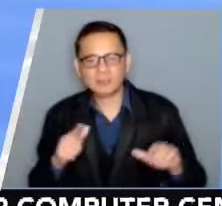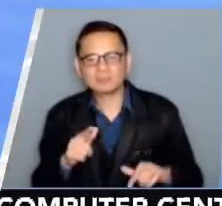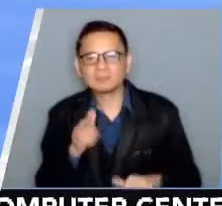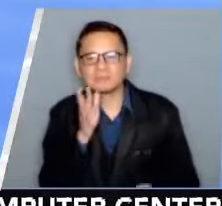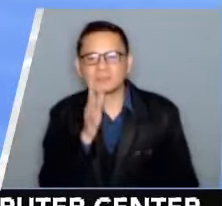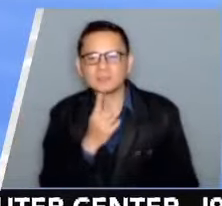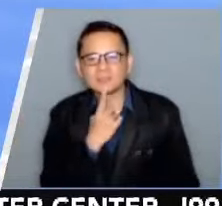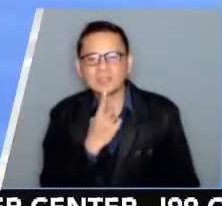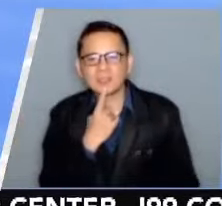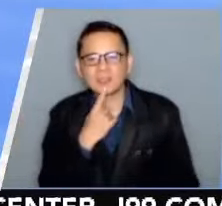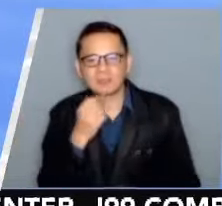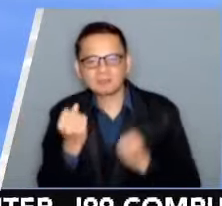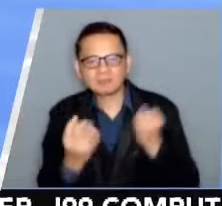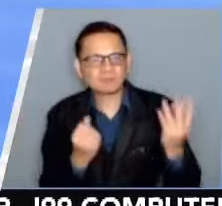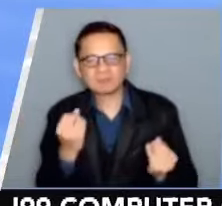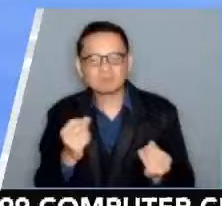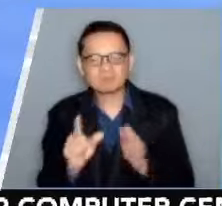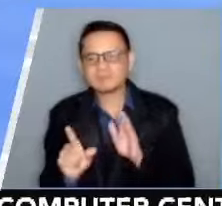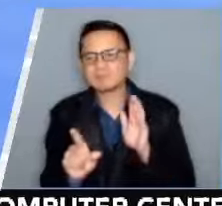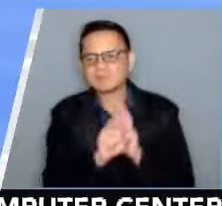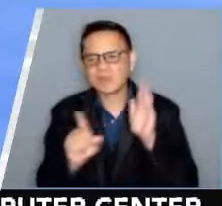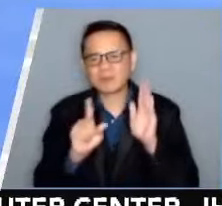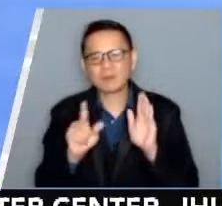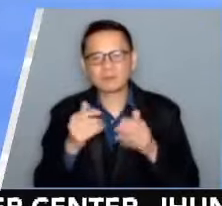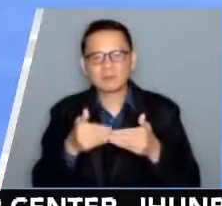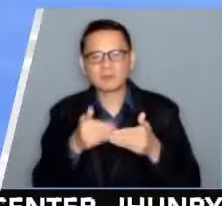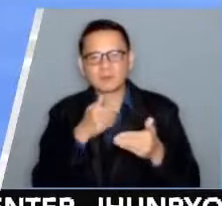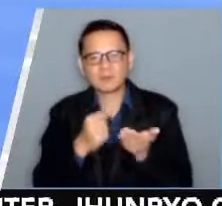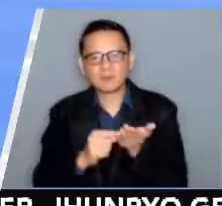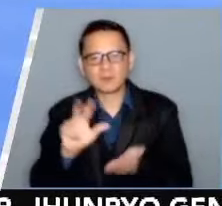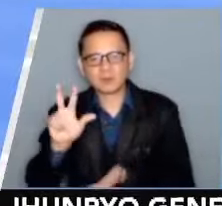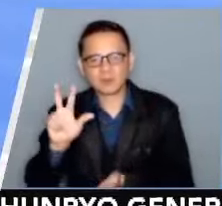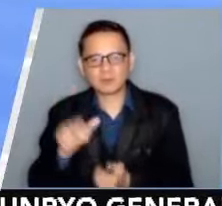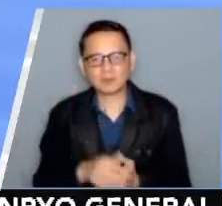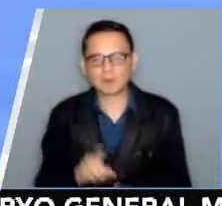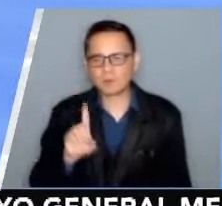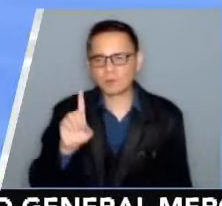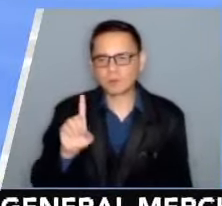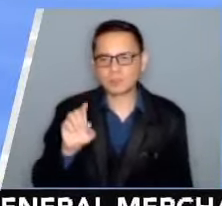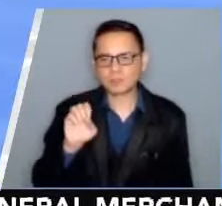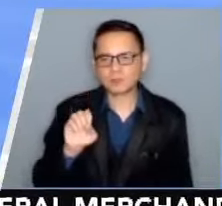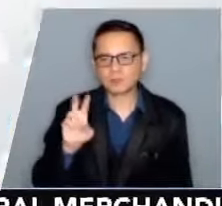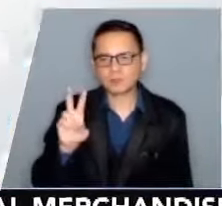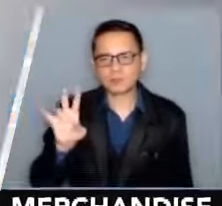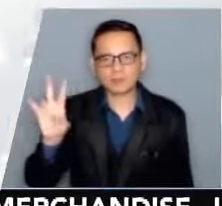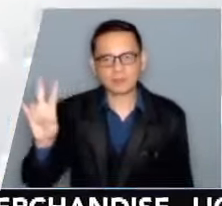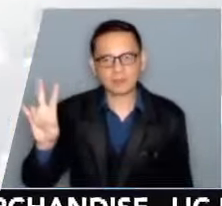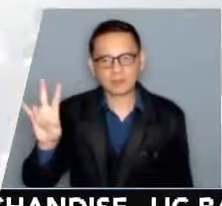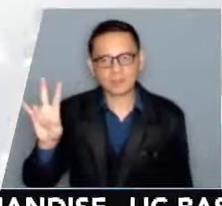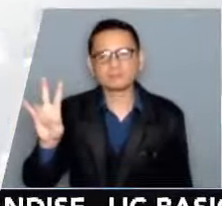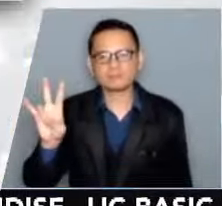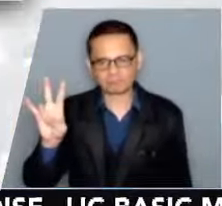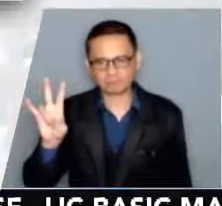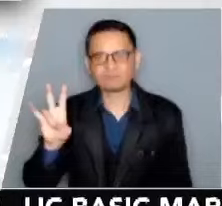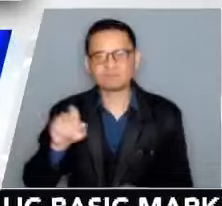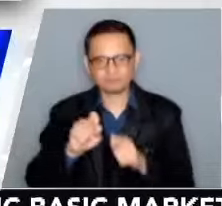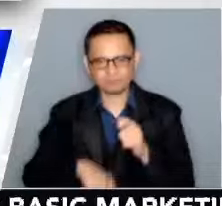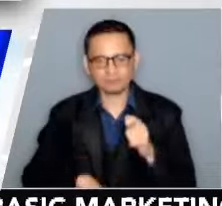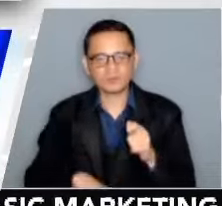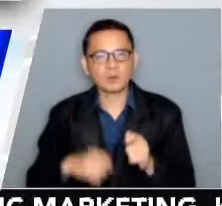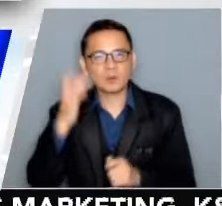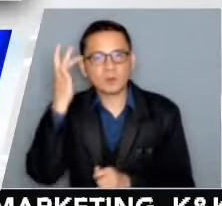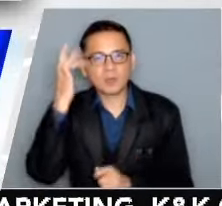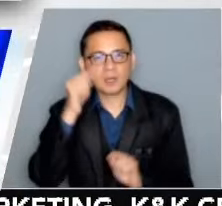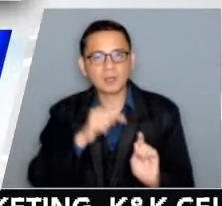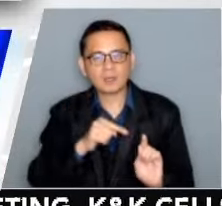3. Naglapse into law kasi ang Republic Act number 12027. Yan po ay matapos hindi pirmahan ni Pangulong